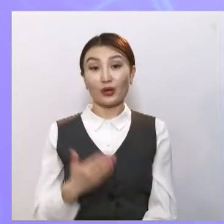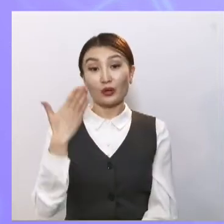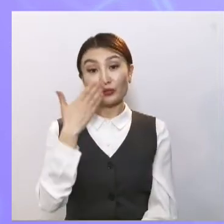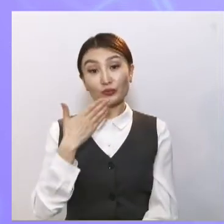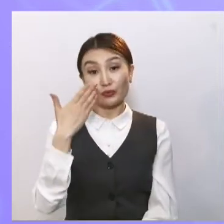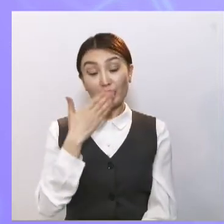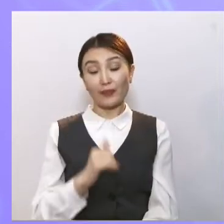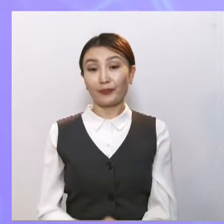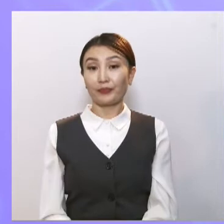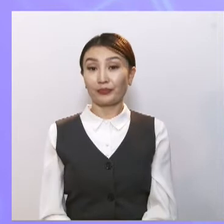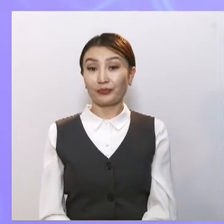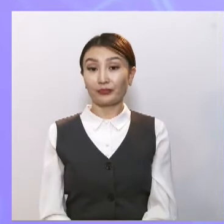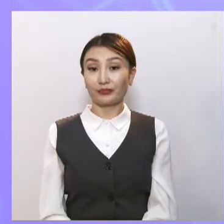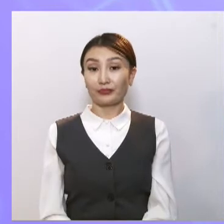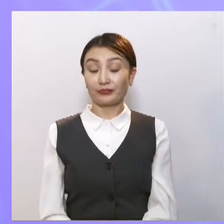Жуунам.